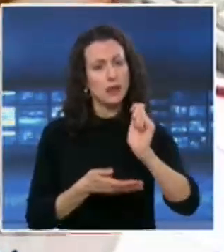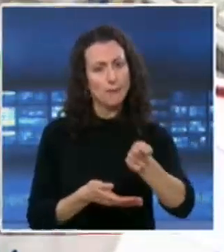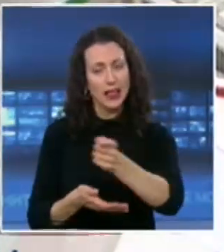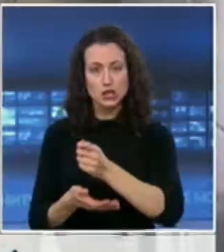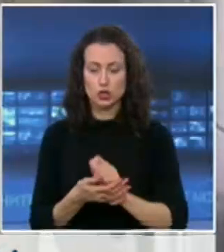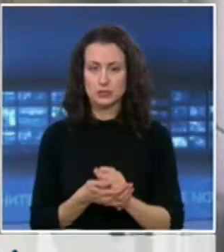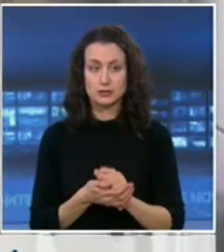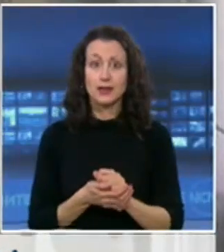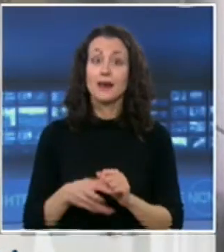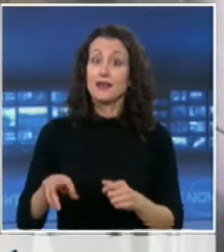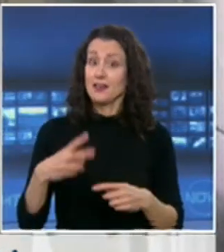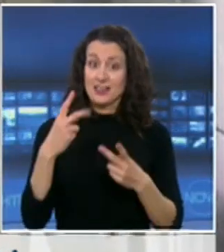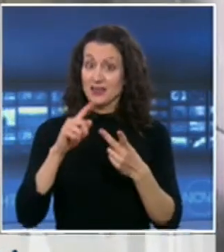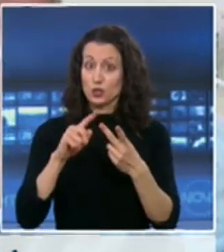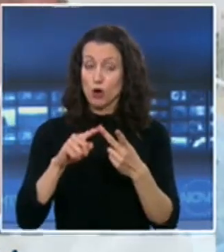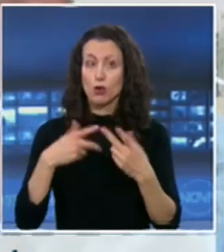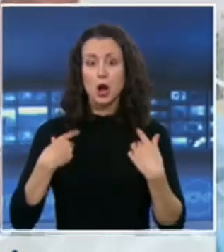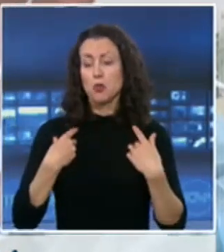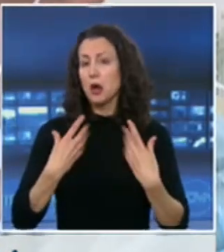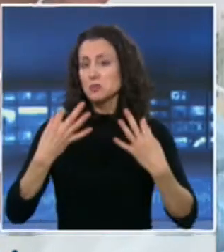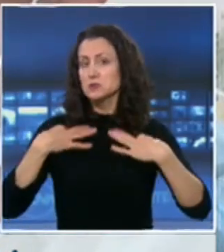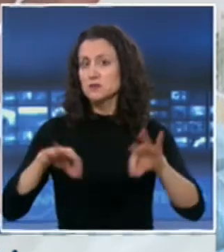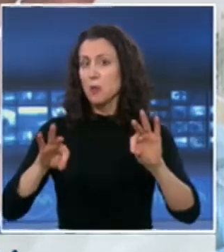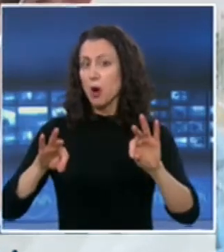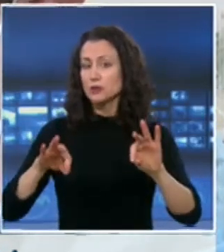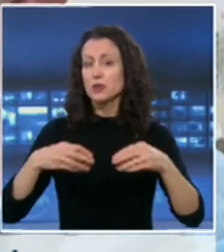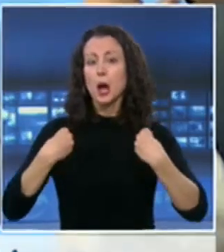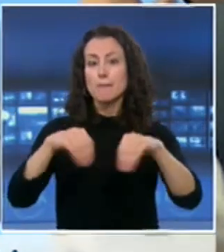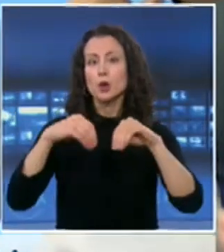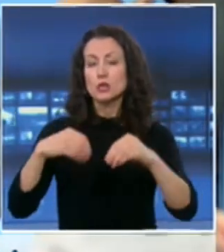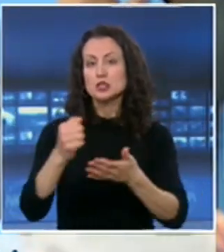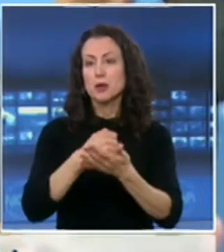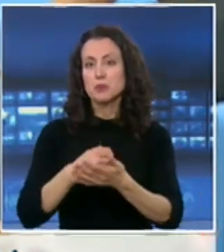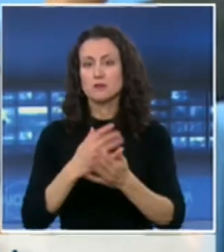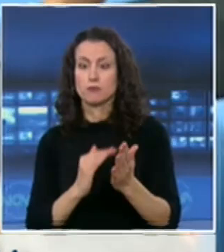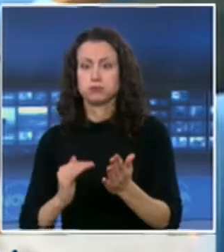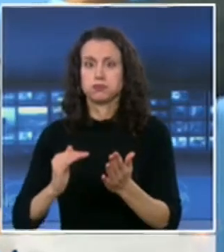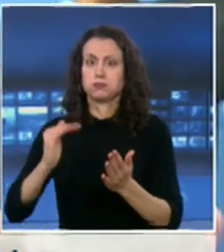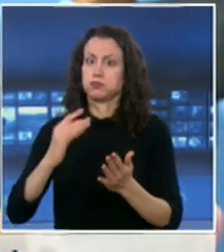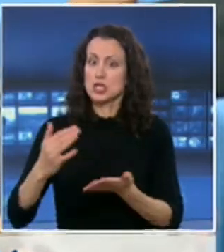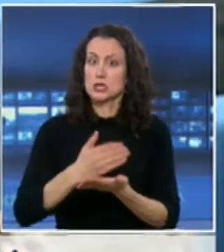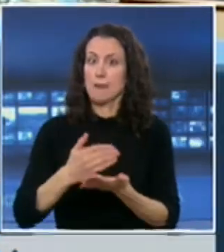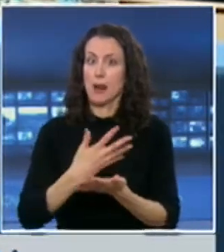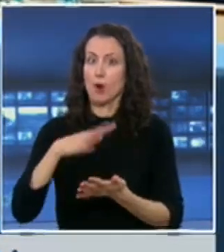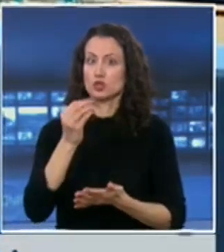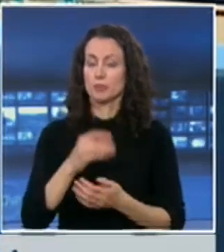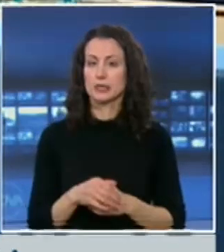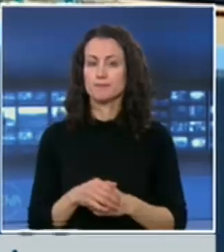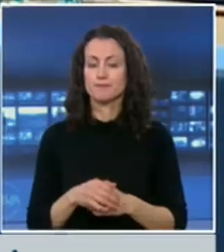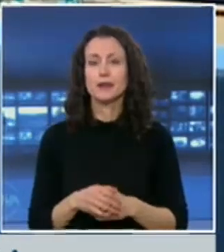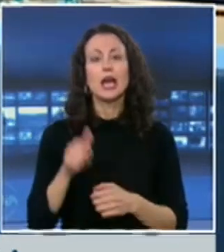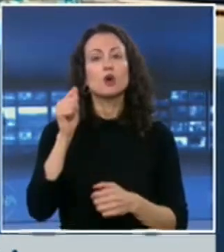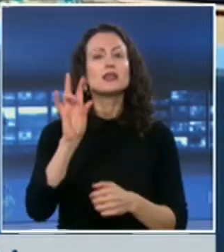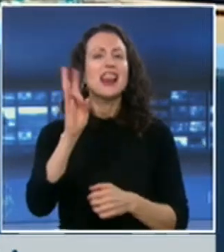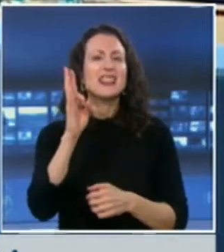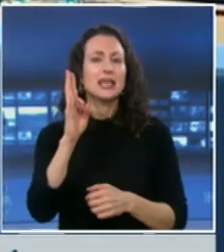се касае за свободна продажба лекарствата, ще намалее цената автоматично. В парламента думата взе и Корнелия Нинова. Тя се възмути, че